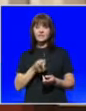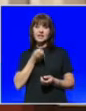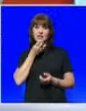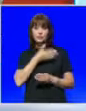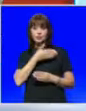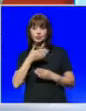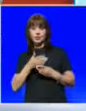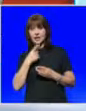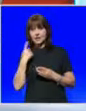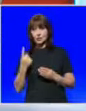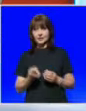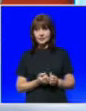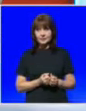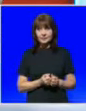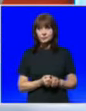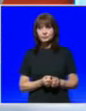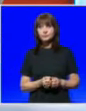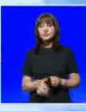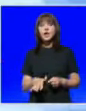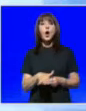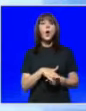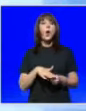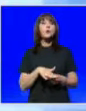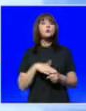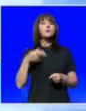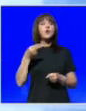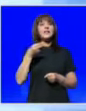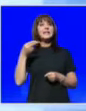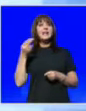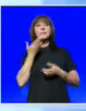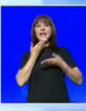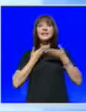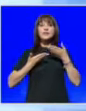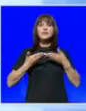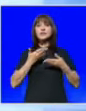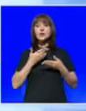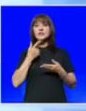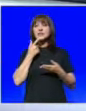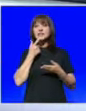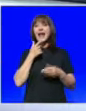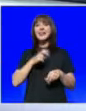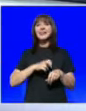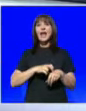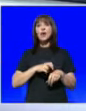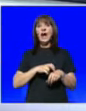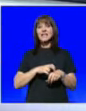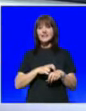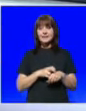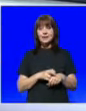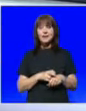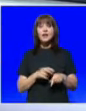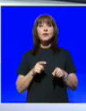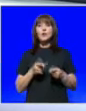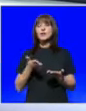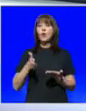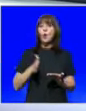годината. Добре, основна тема и много дискусионна беше тази за дерогацията, която